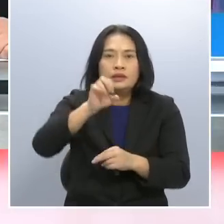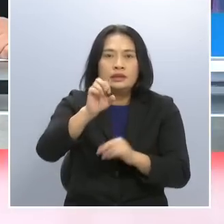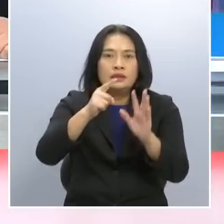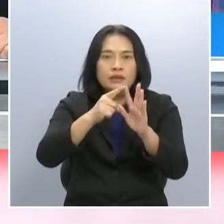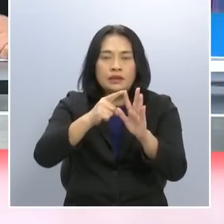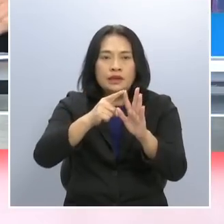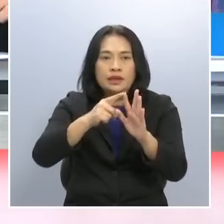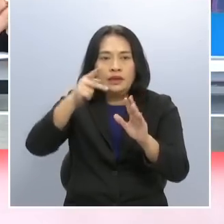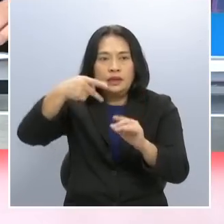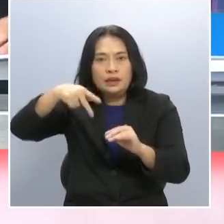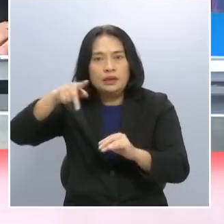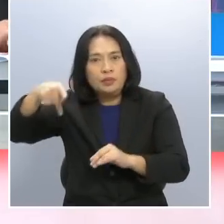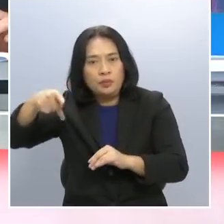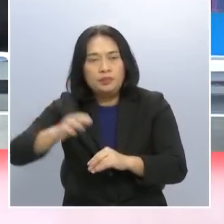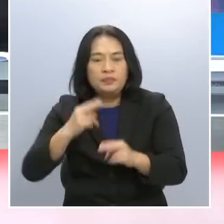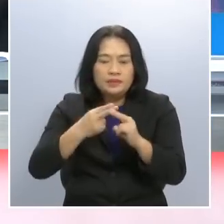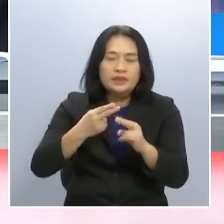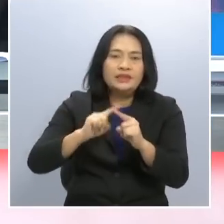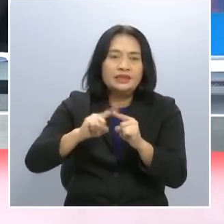จีรภัทรภูวิจิตร